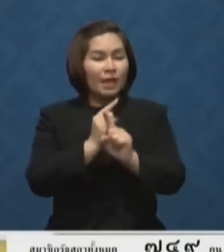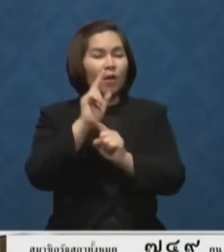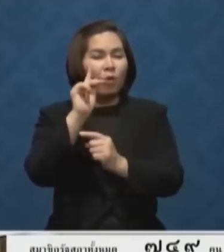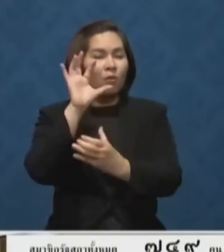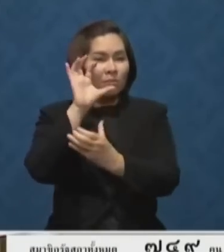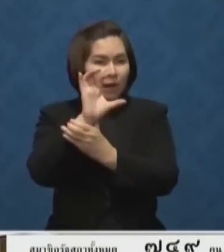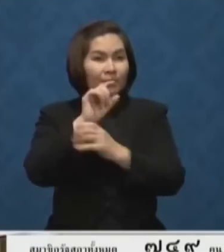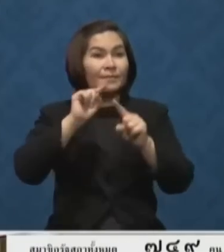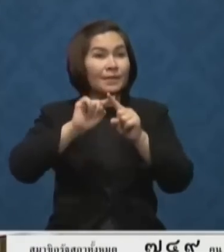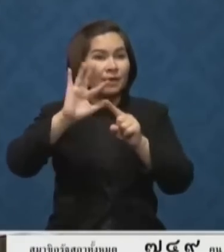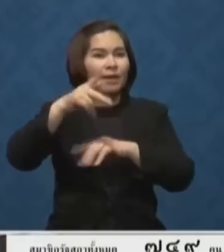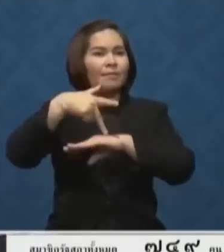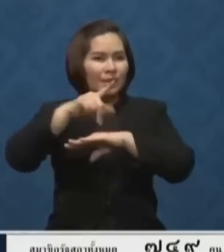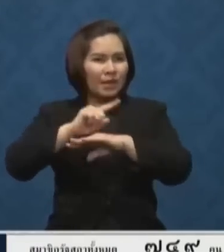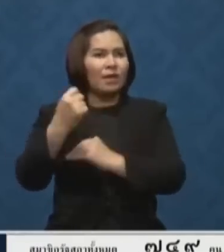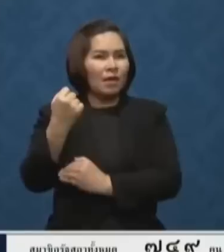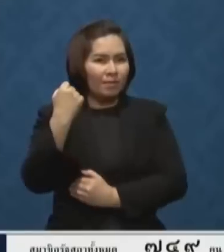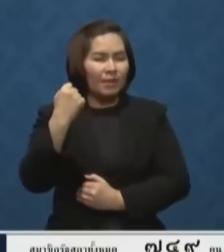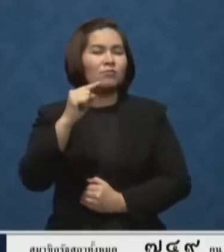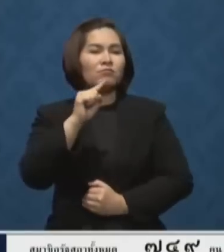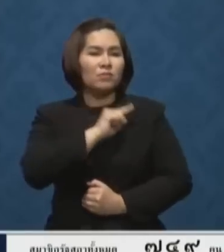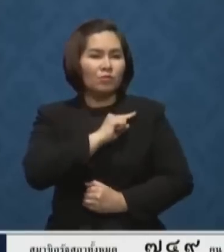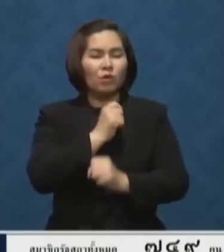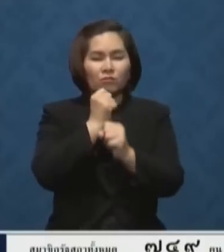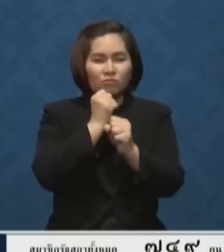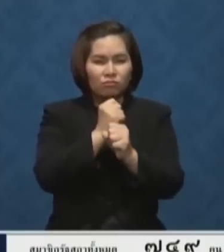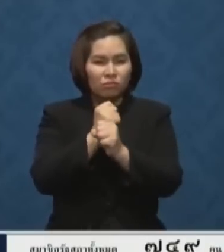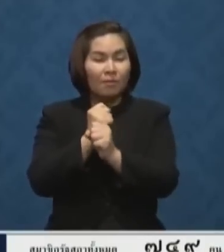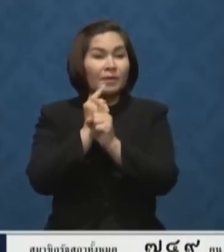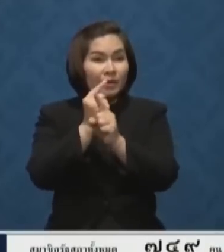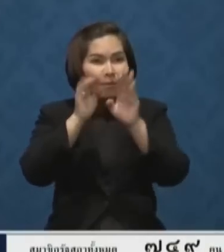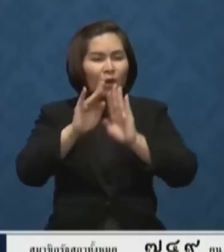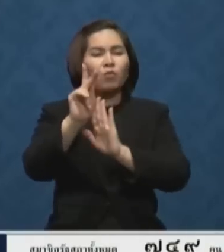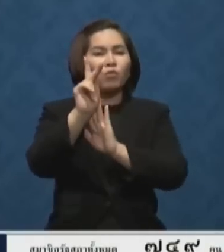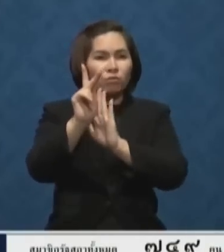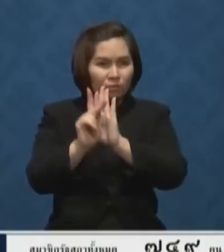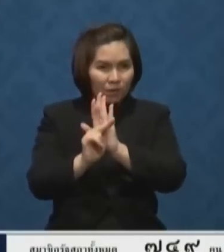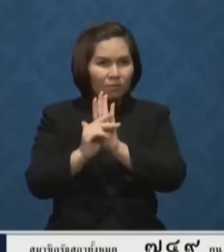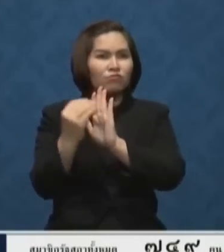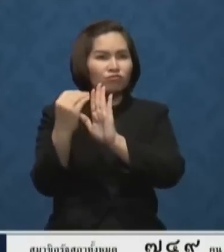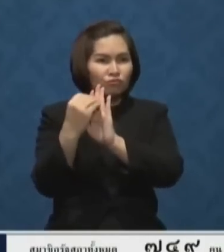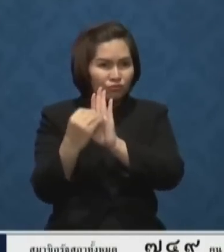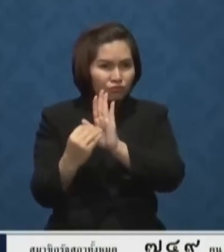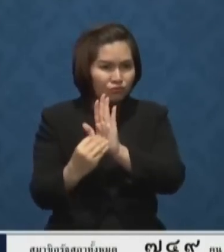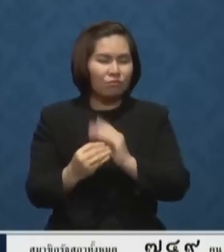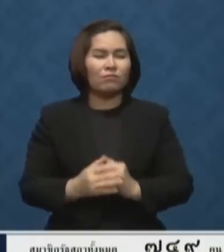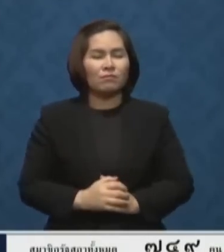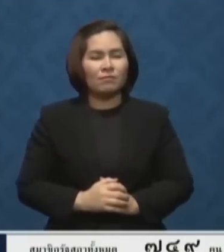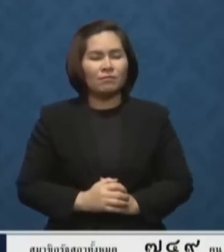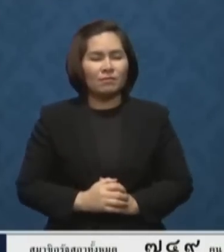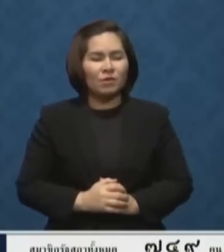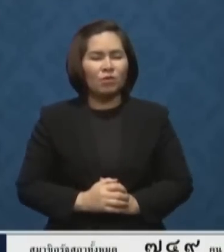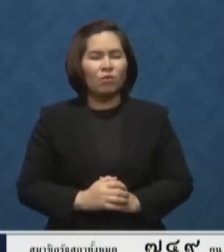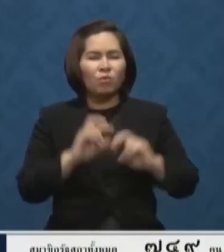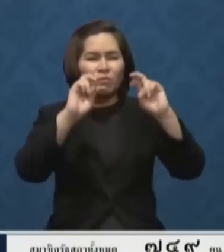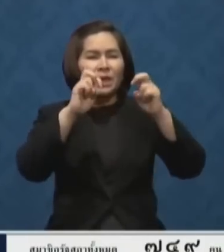be duีอำนาจที่จะต้องปฏิบตตามกฎหมาย ที่กำหนดเอาไ้บราเด combustion ปัญหาของ